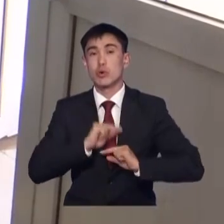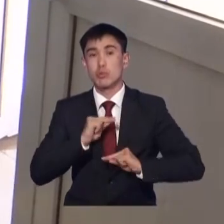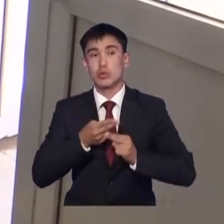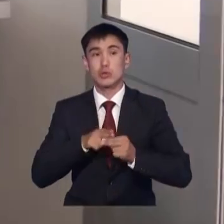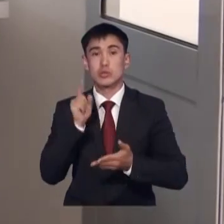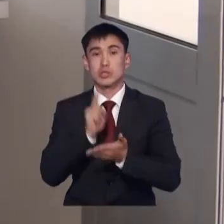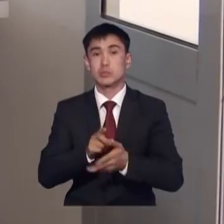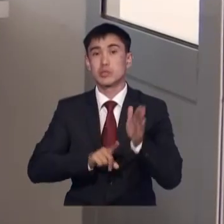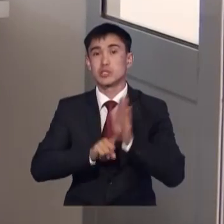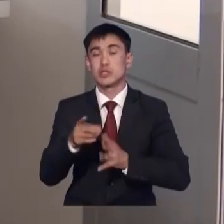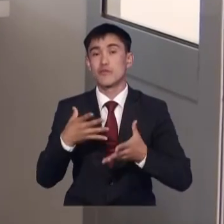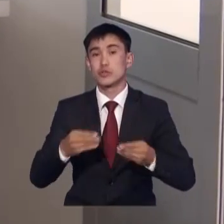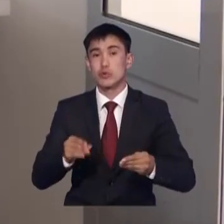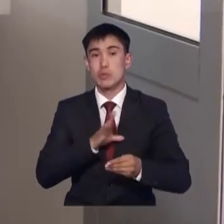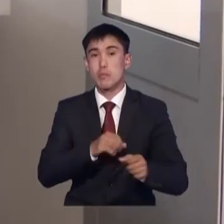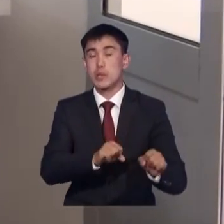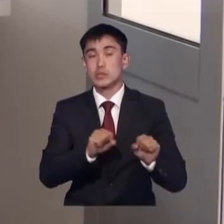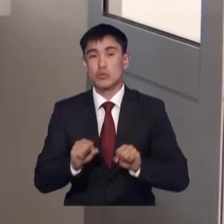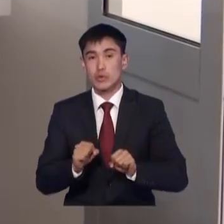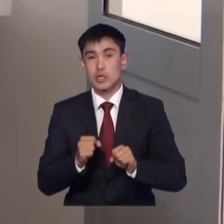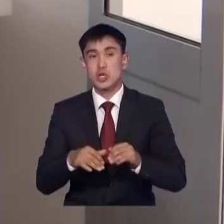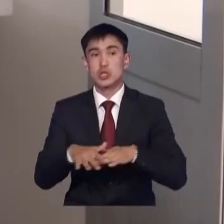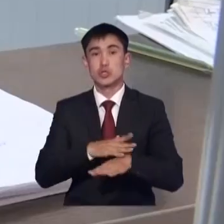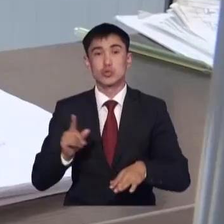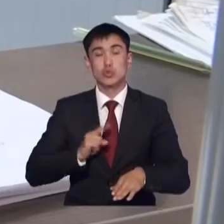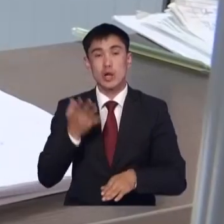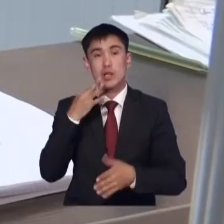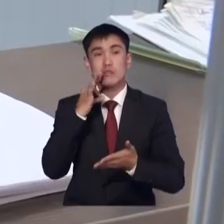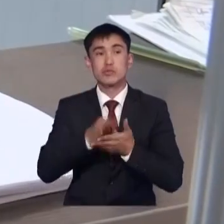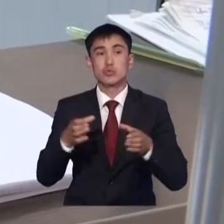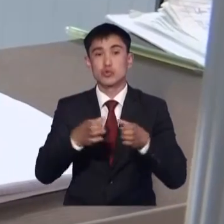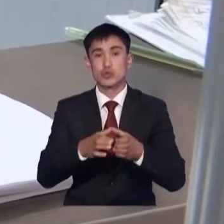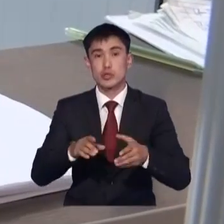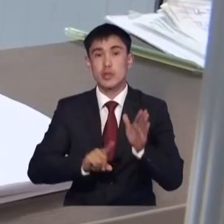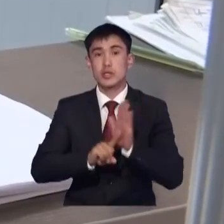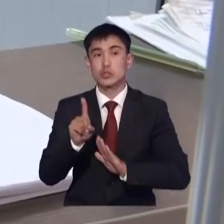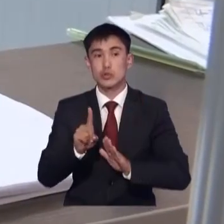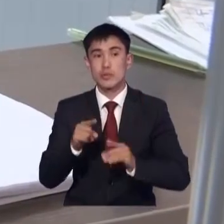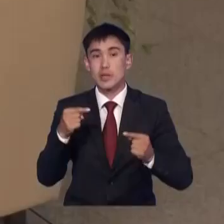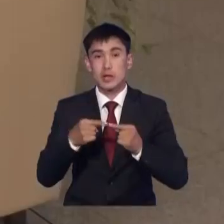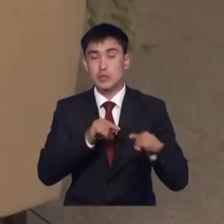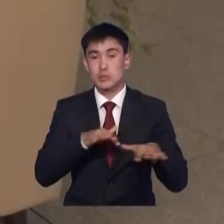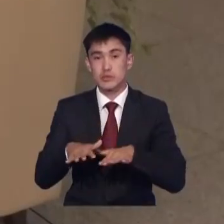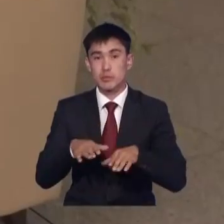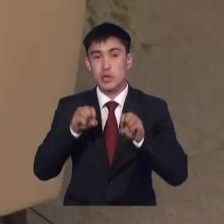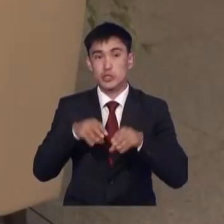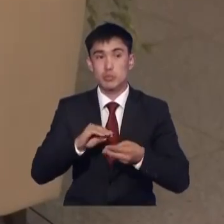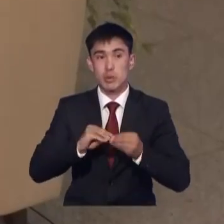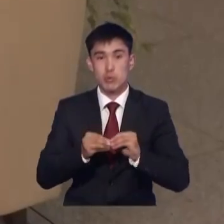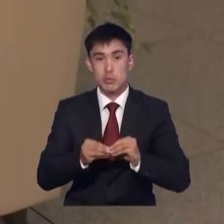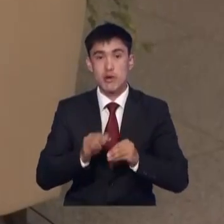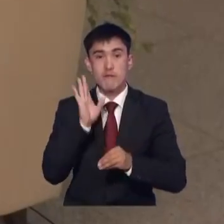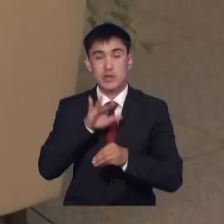которые должны были начаться весной были приостановлены жители ждут когда ответственные учреждения перейдут от слов конкретным действием по решению проблемы с